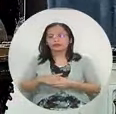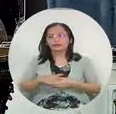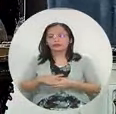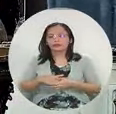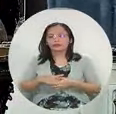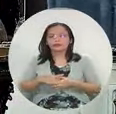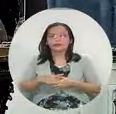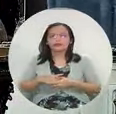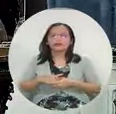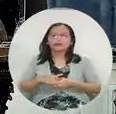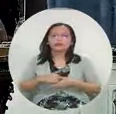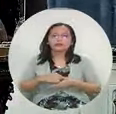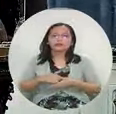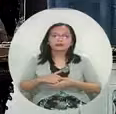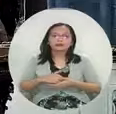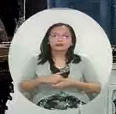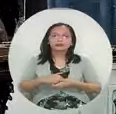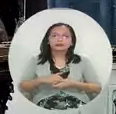Ayaw daw ata.